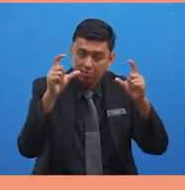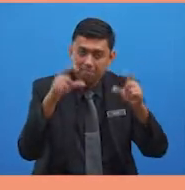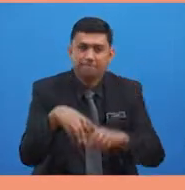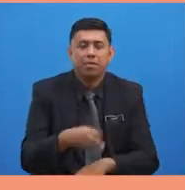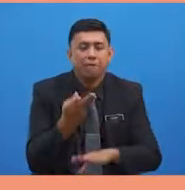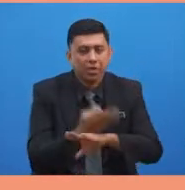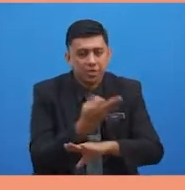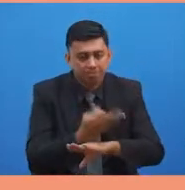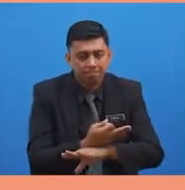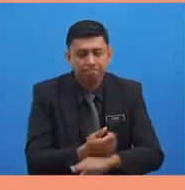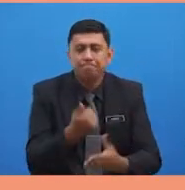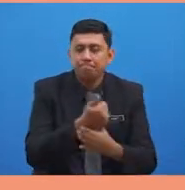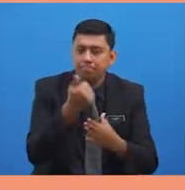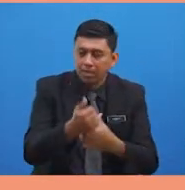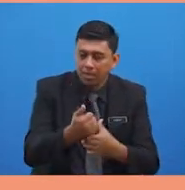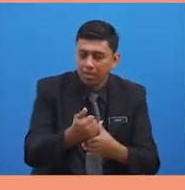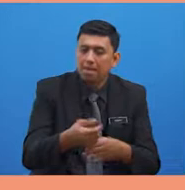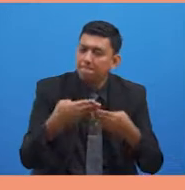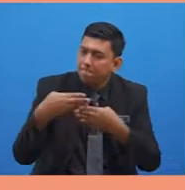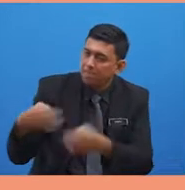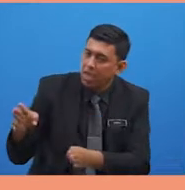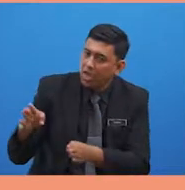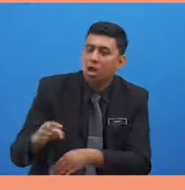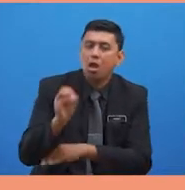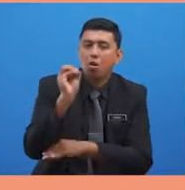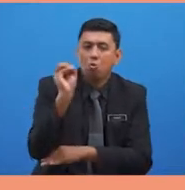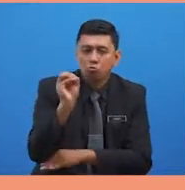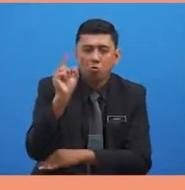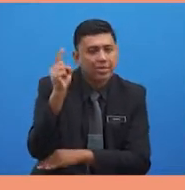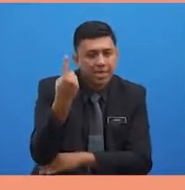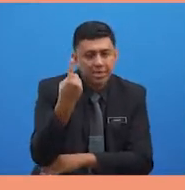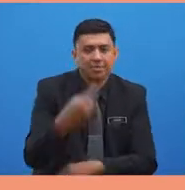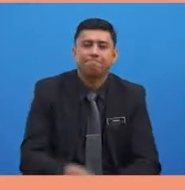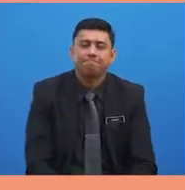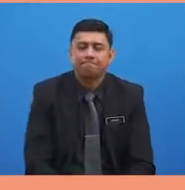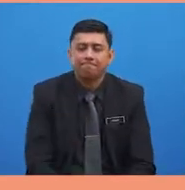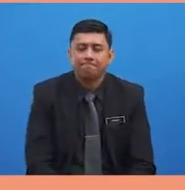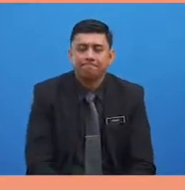function atau dibiarkan kosong sahaja.